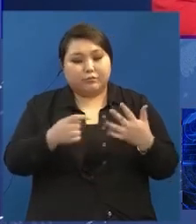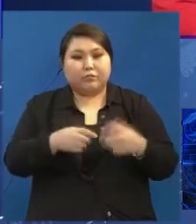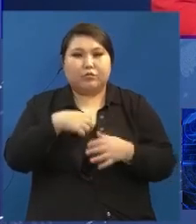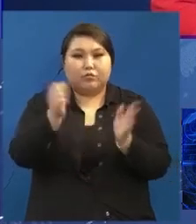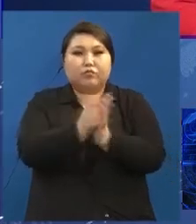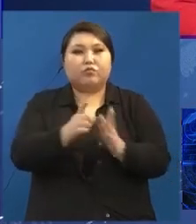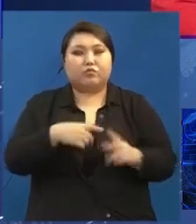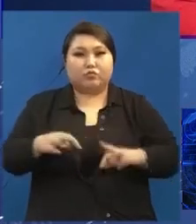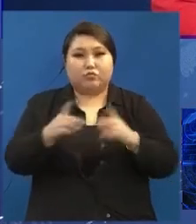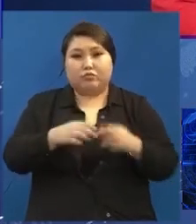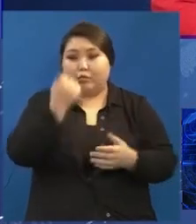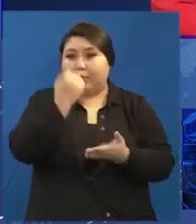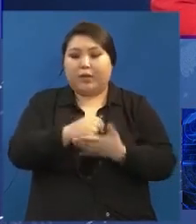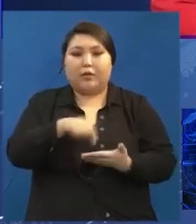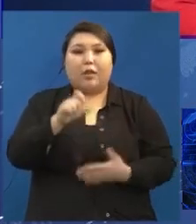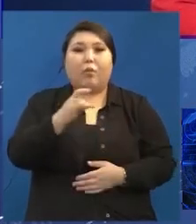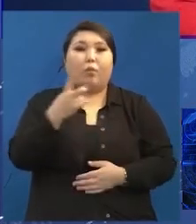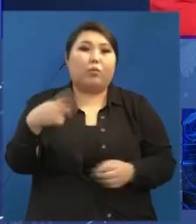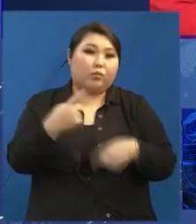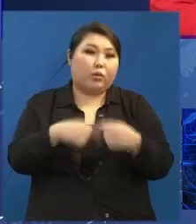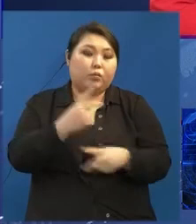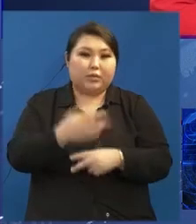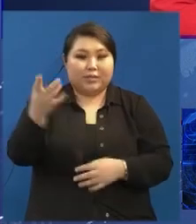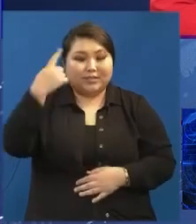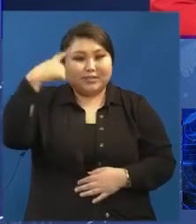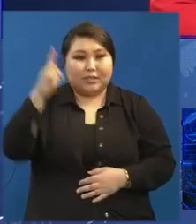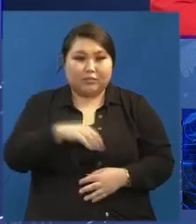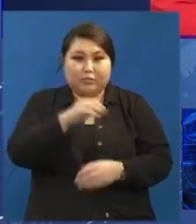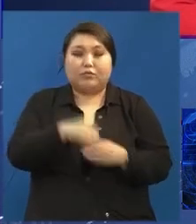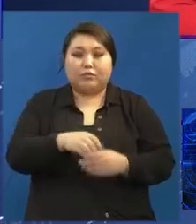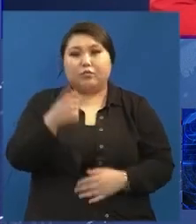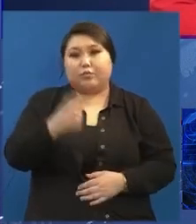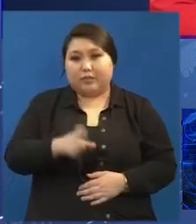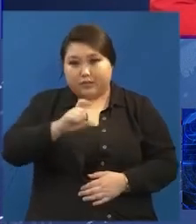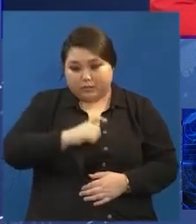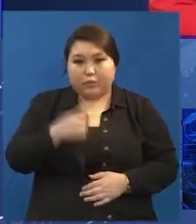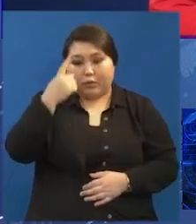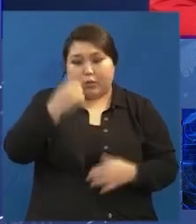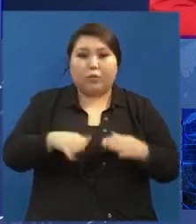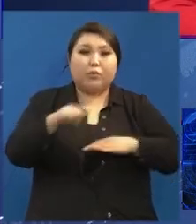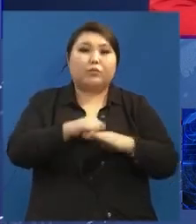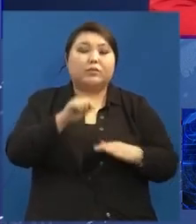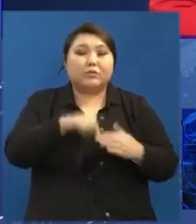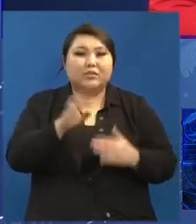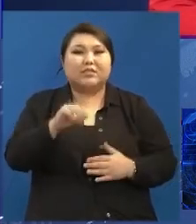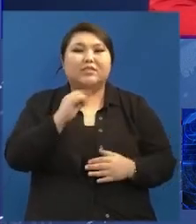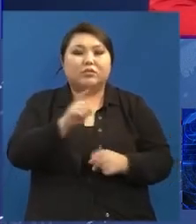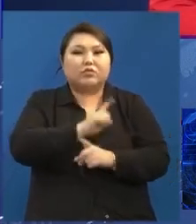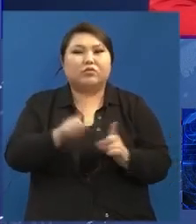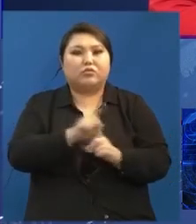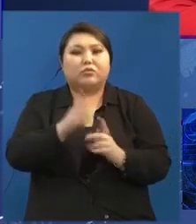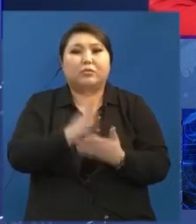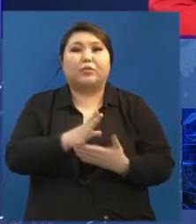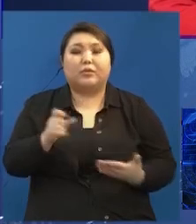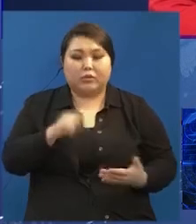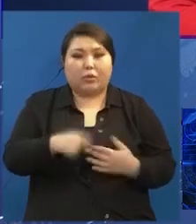батлагдсан. За тэр дундаа эрүүгийн тухай хуульд бол таны санаачилж оруулсан одоо хүний эрх Монгол улсын хэмжээнд хэрхэн яаж зөрчигдөж байгааг